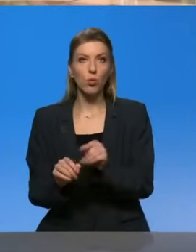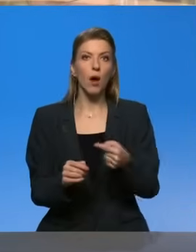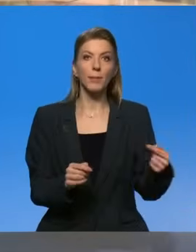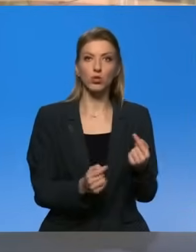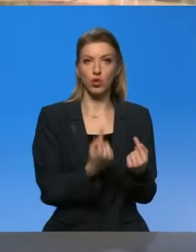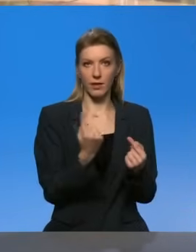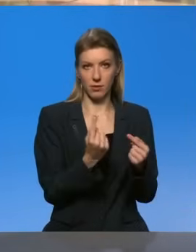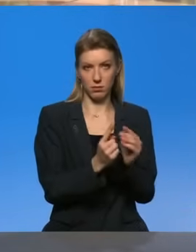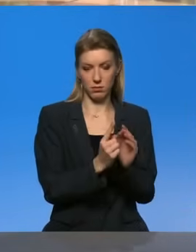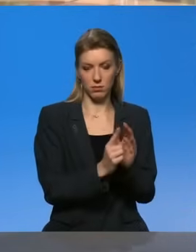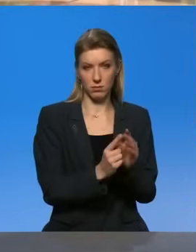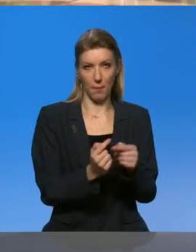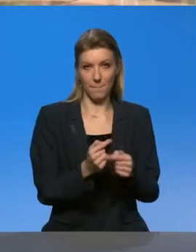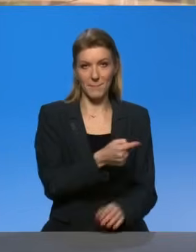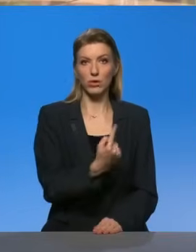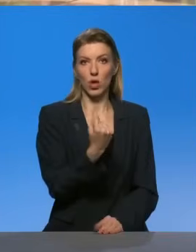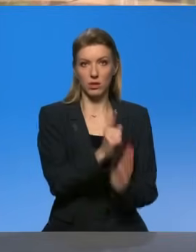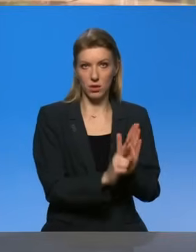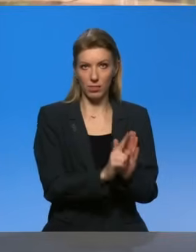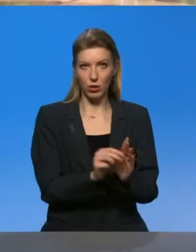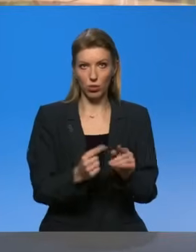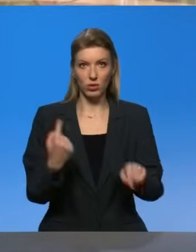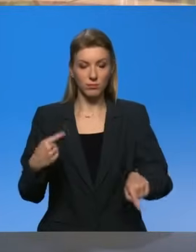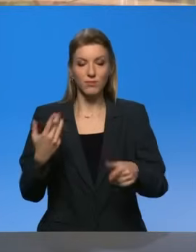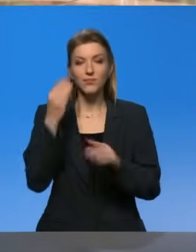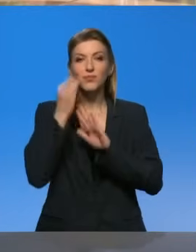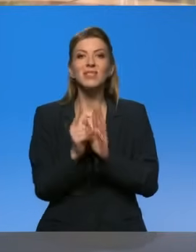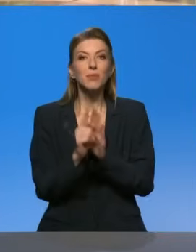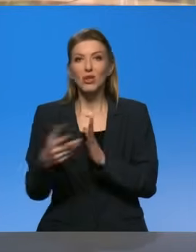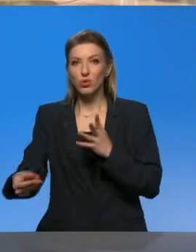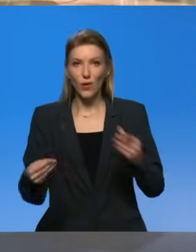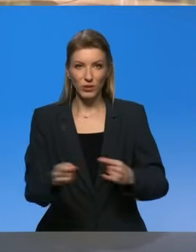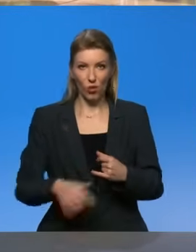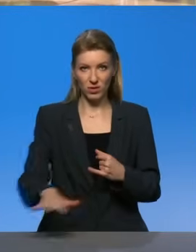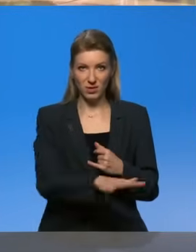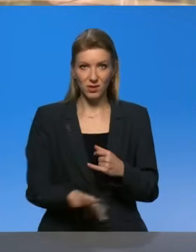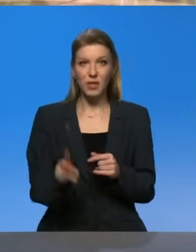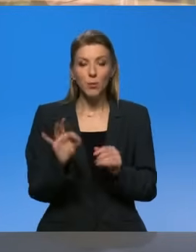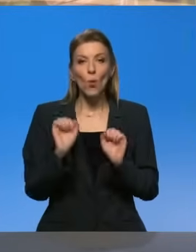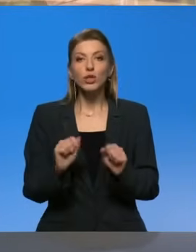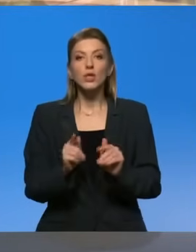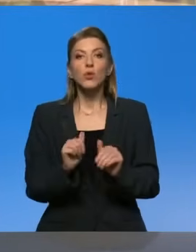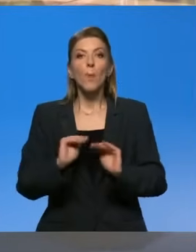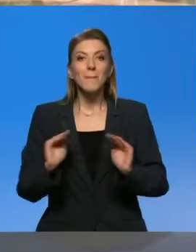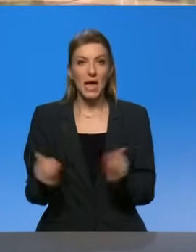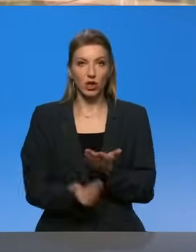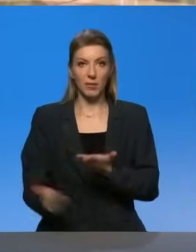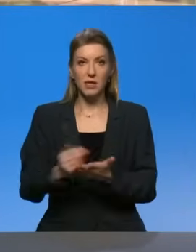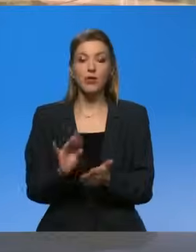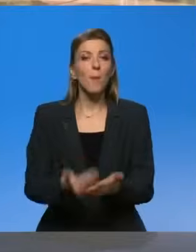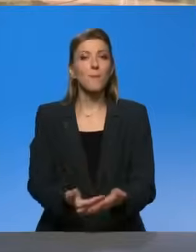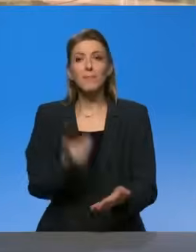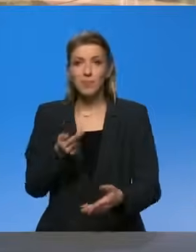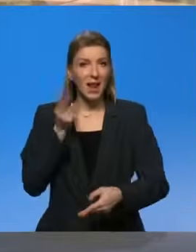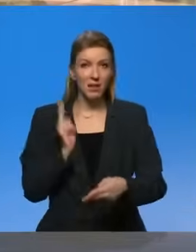конечно, минимизировать последствия можно было, но предотвратить невозможно было. Это действительно редкое. И мы